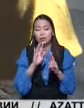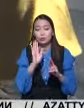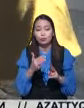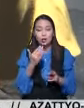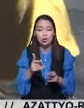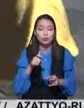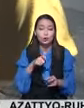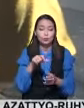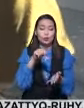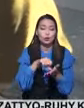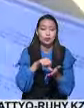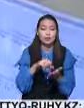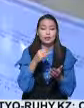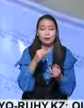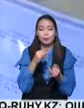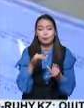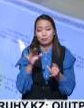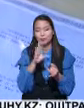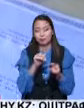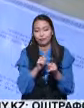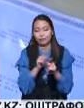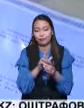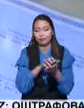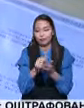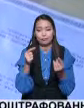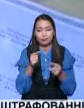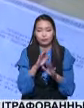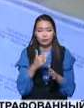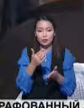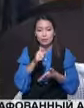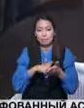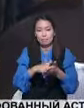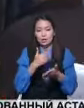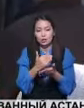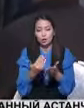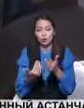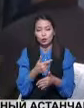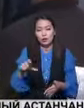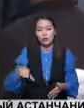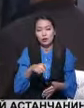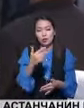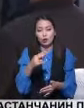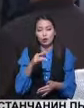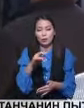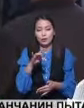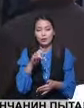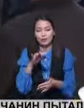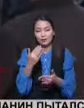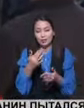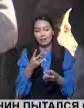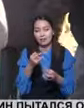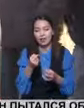дороги выступают и те, чьи гаражи не пойдут под снос. На это есть еще одна причина. Новая дорога разрежет кооператив на 2 неравные части.